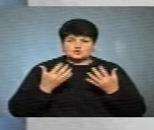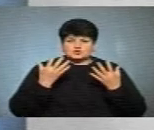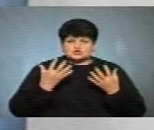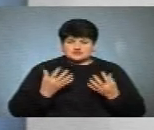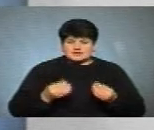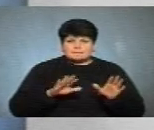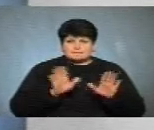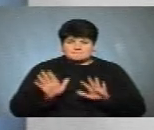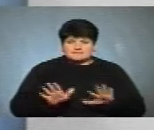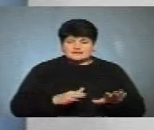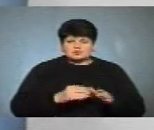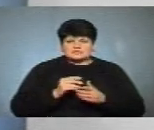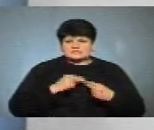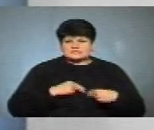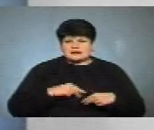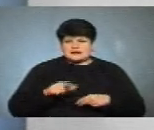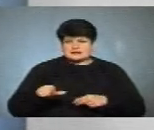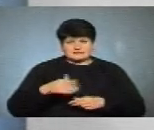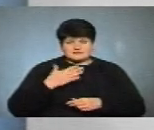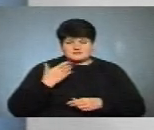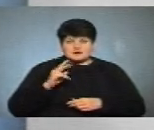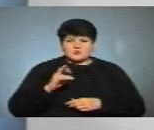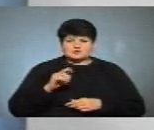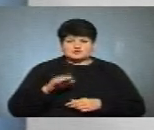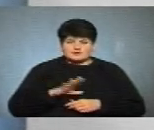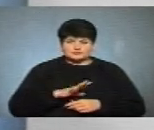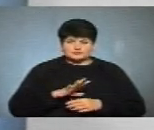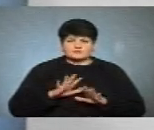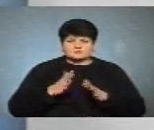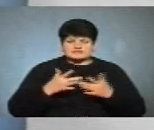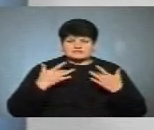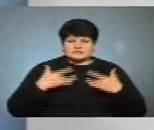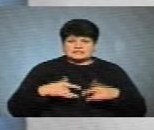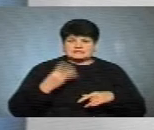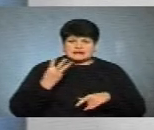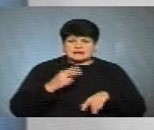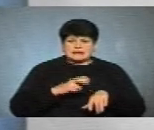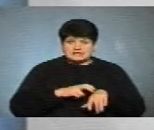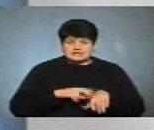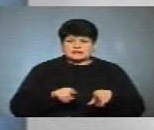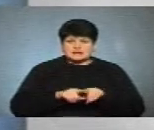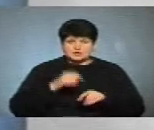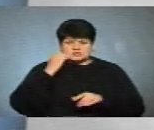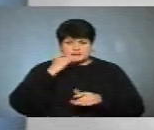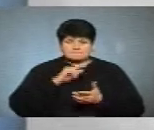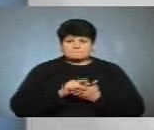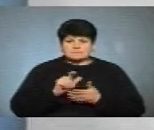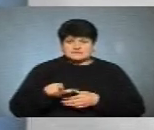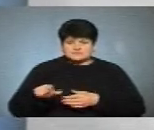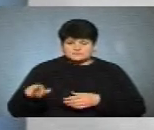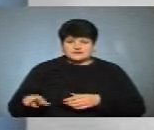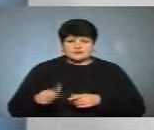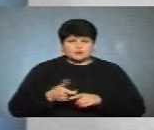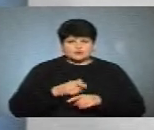день плинності кадрів немає. Було в Козові такий випадок, що звільнилося 3 лікаря теж пенсійного віку, і дуже